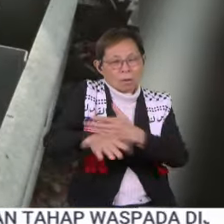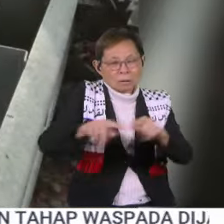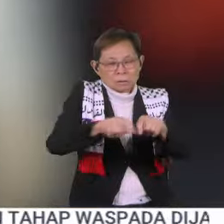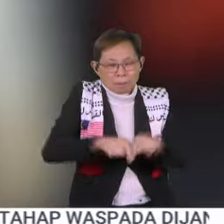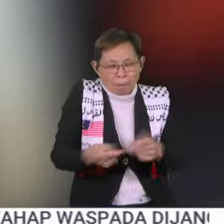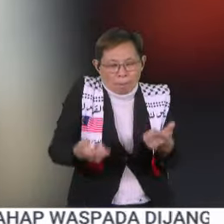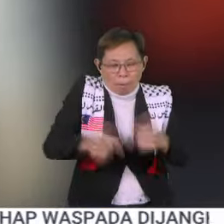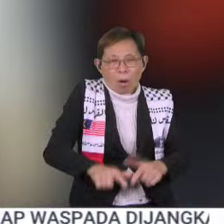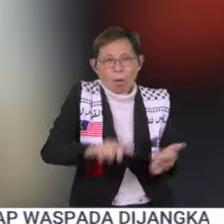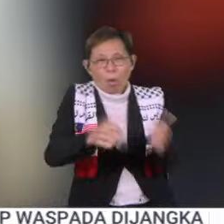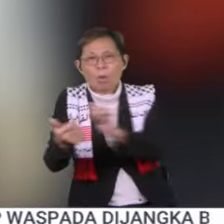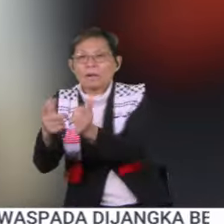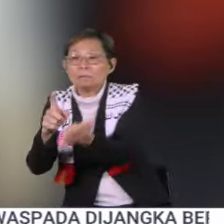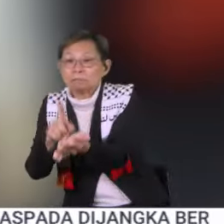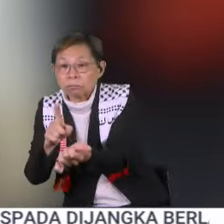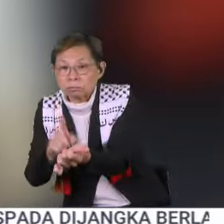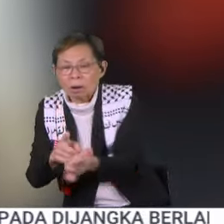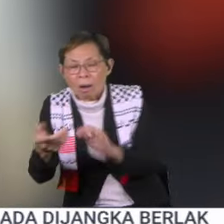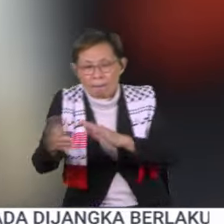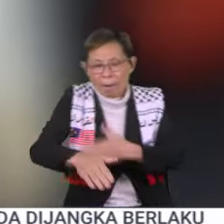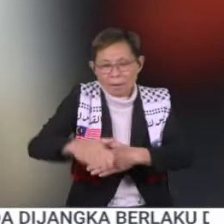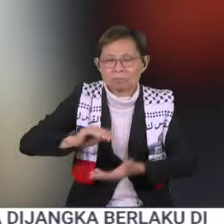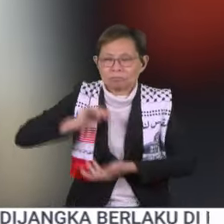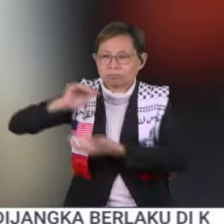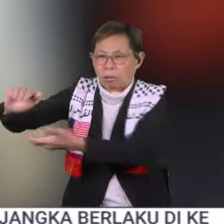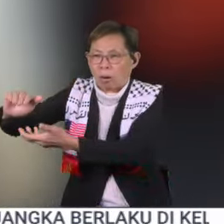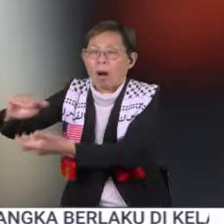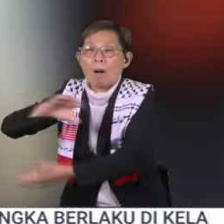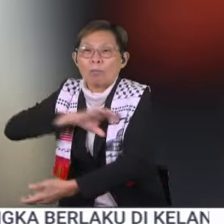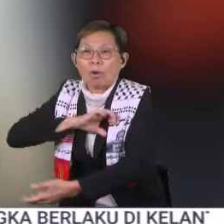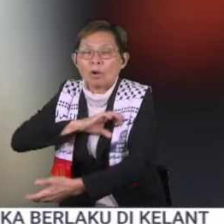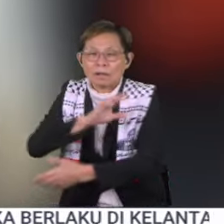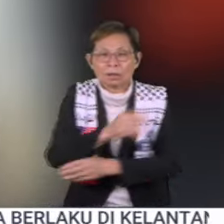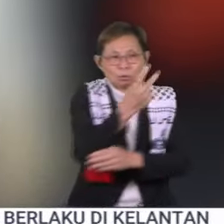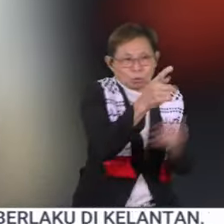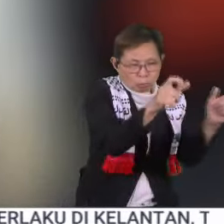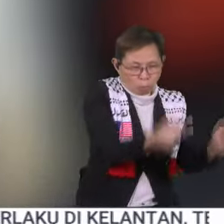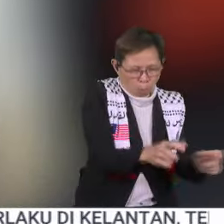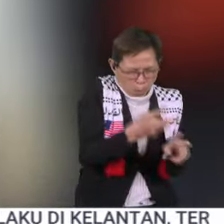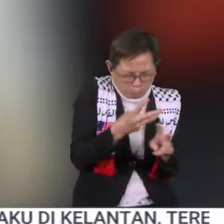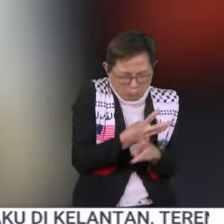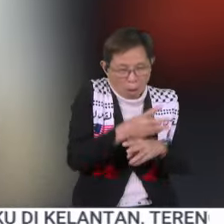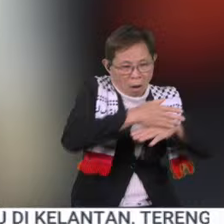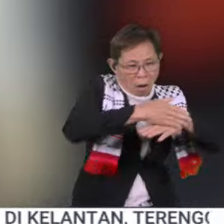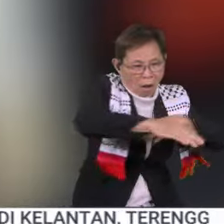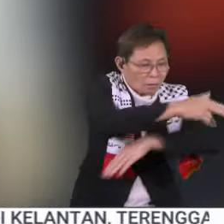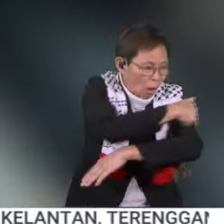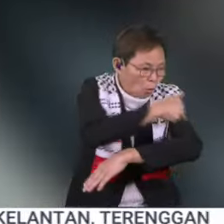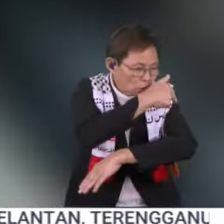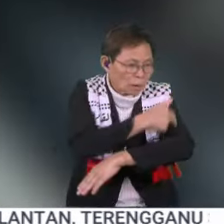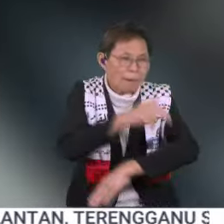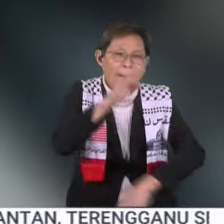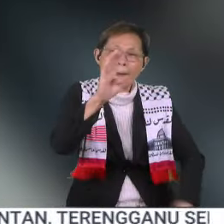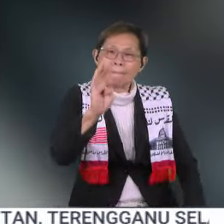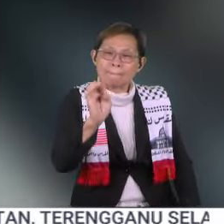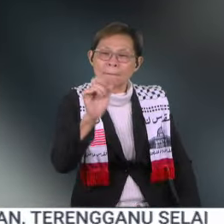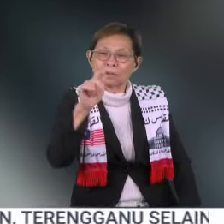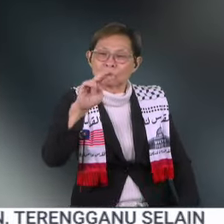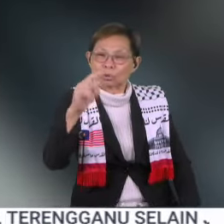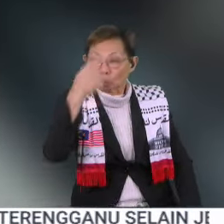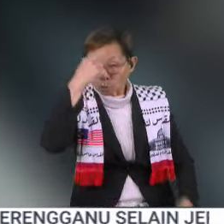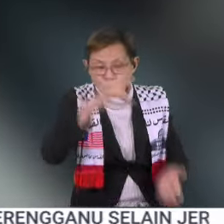kejadian oleh pihak perubatan. Mayat diserahkan kepada polis sementara dua mangsa parah dihantar ke Hospital Betong untuk